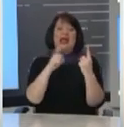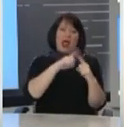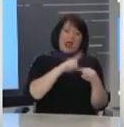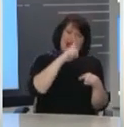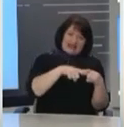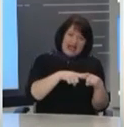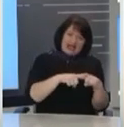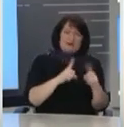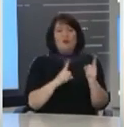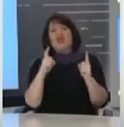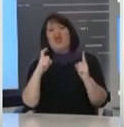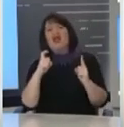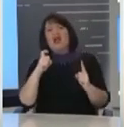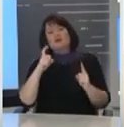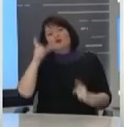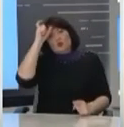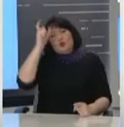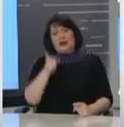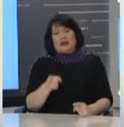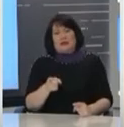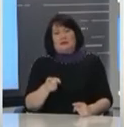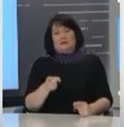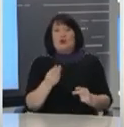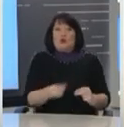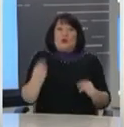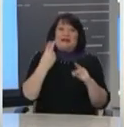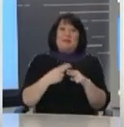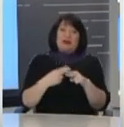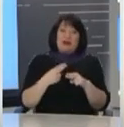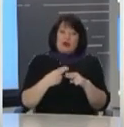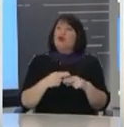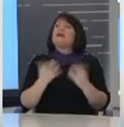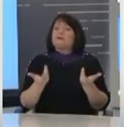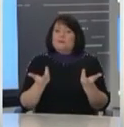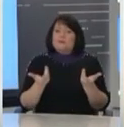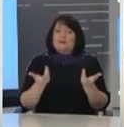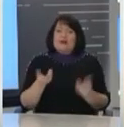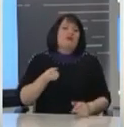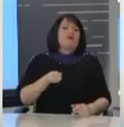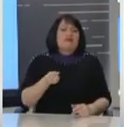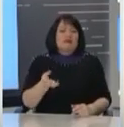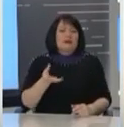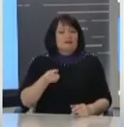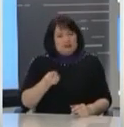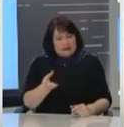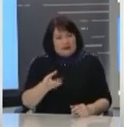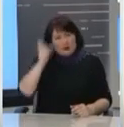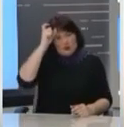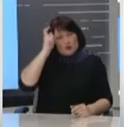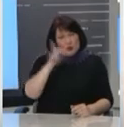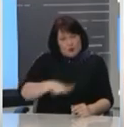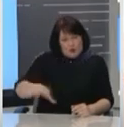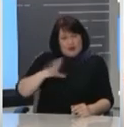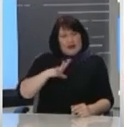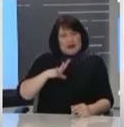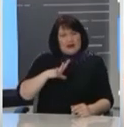πλέον σημαντικό είναι ότι η πλειοψηφία του τουρκικού πληθυσμού